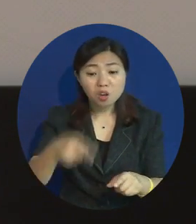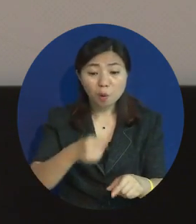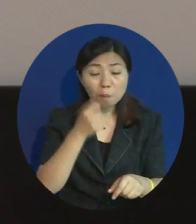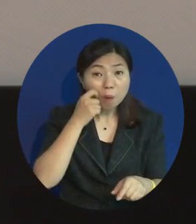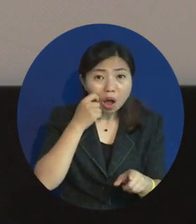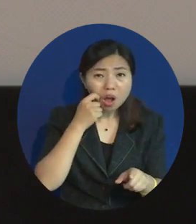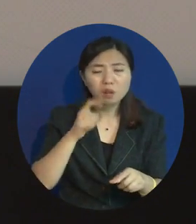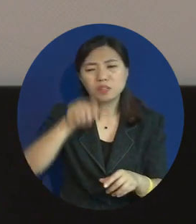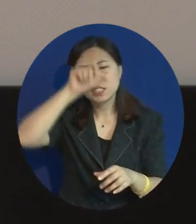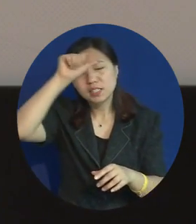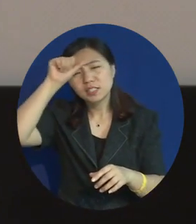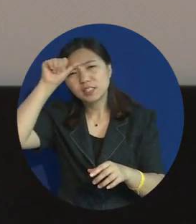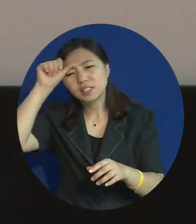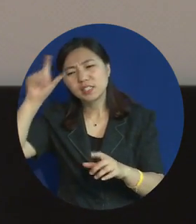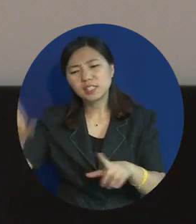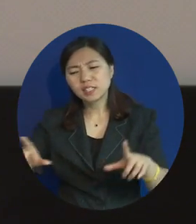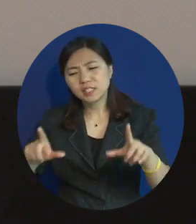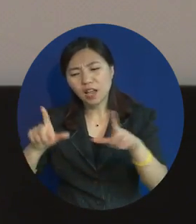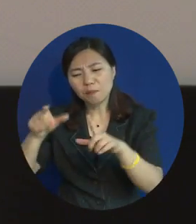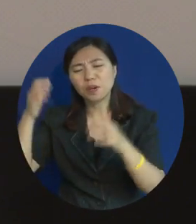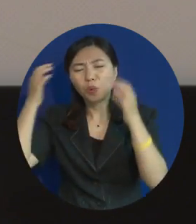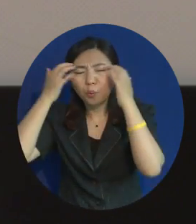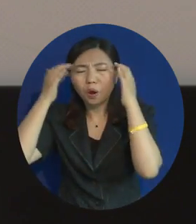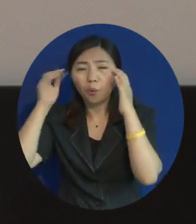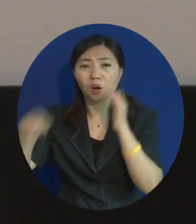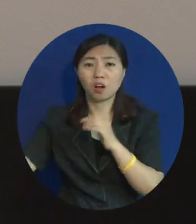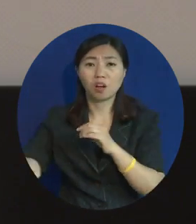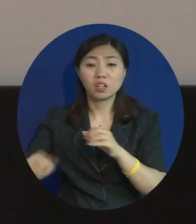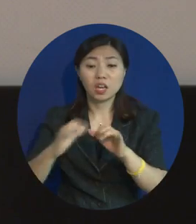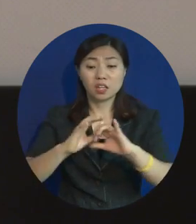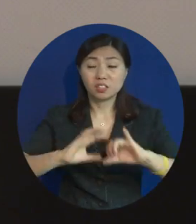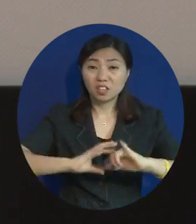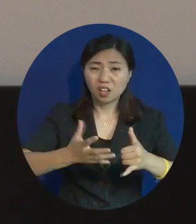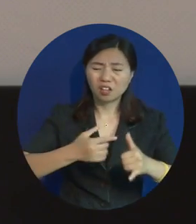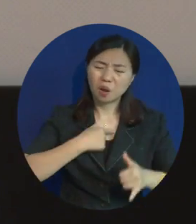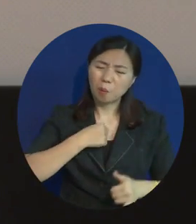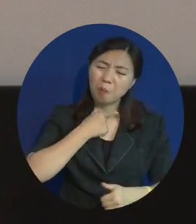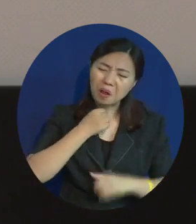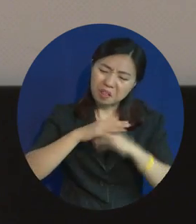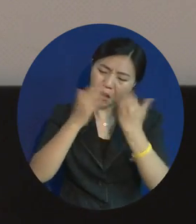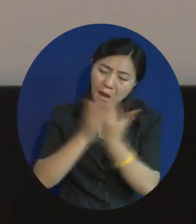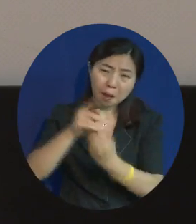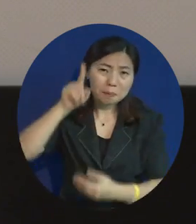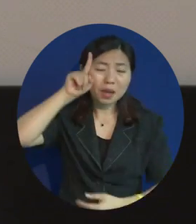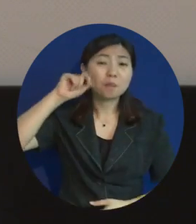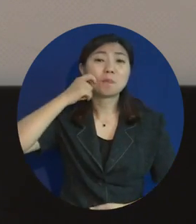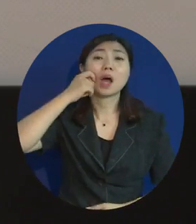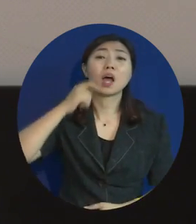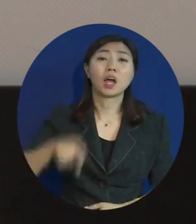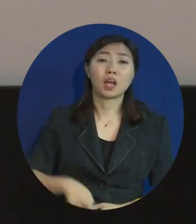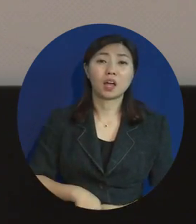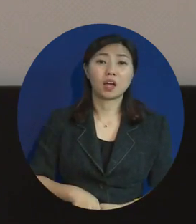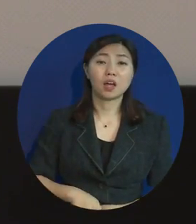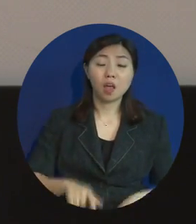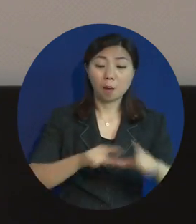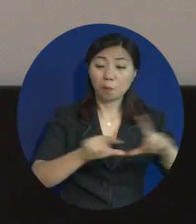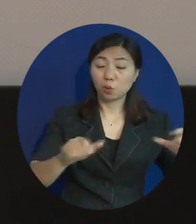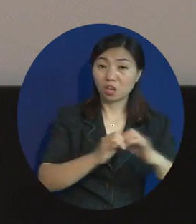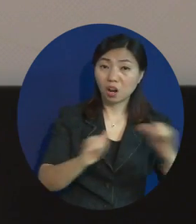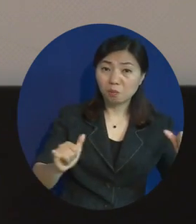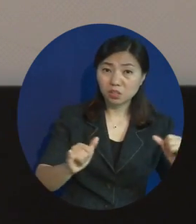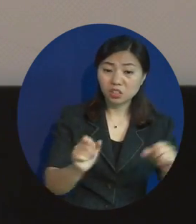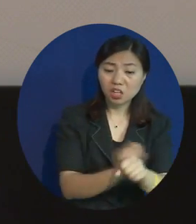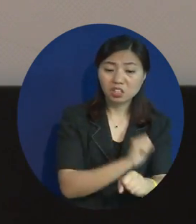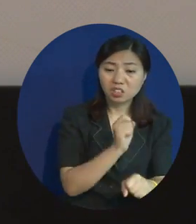인생이 괴로워져. 그런데 세상은 내가 원하는 걸 다 할 수 없다 그랬잖아, 그지? 그런데 보통 사람들은